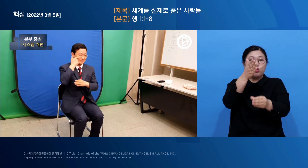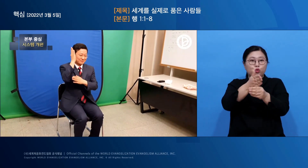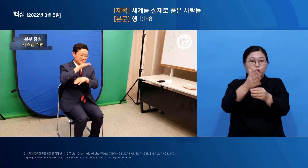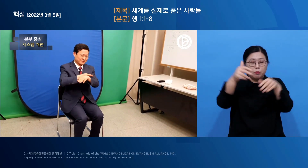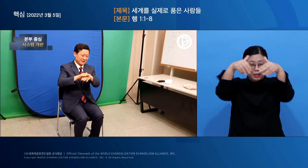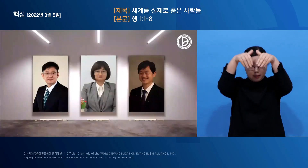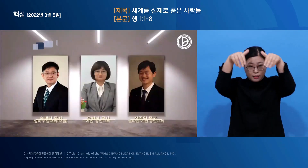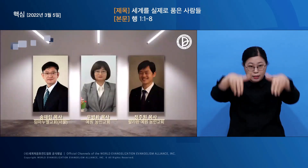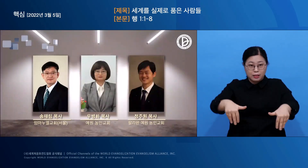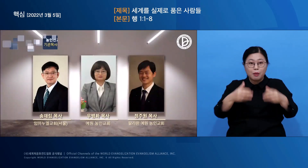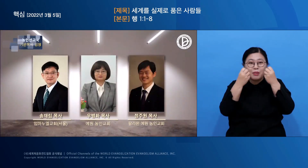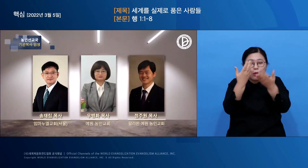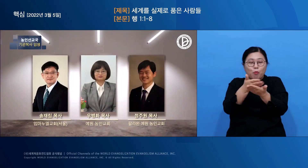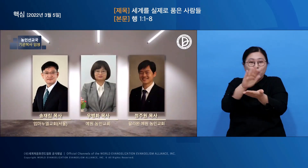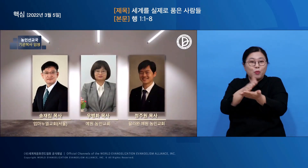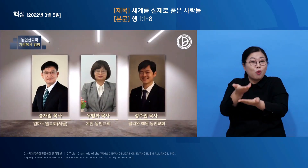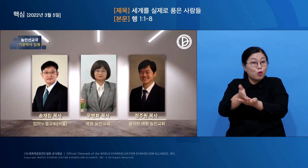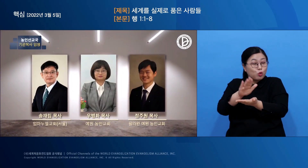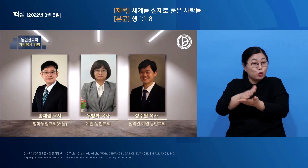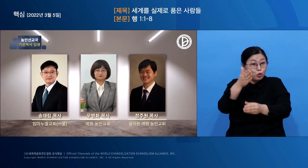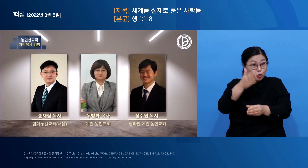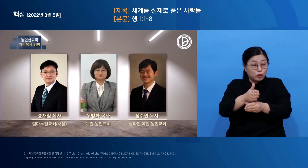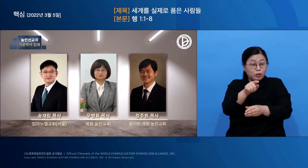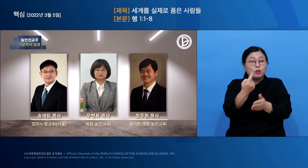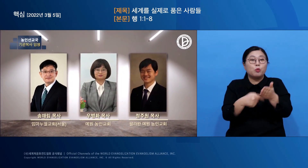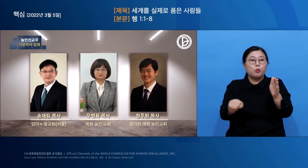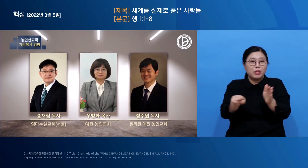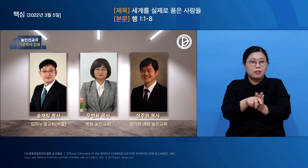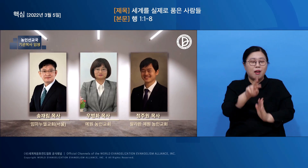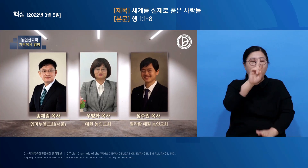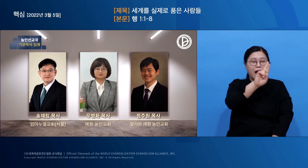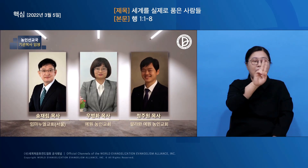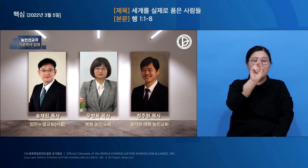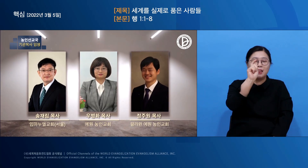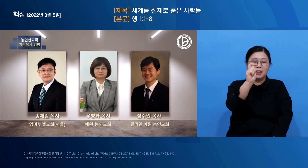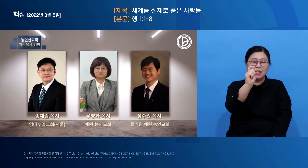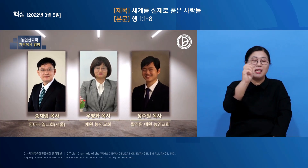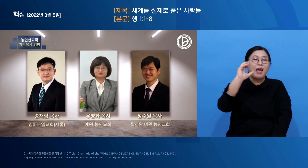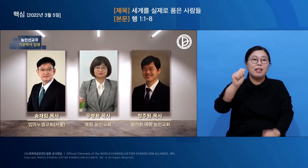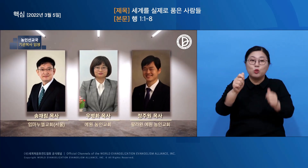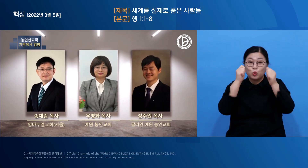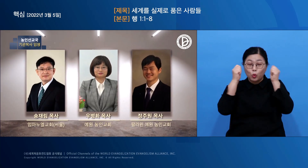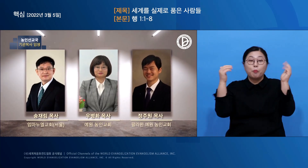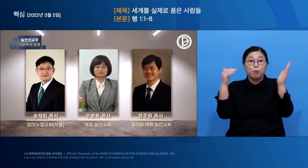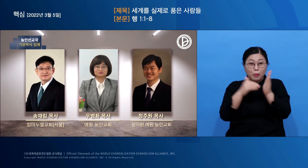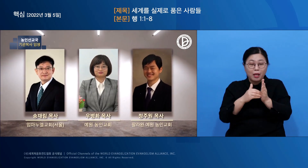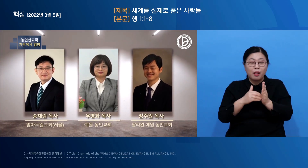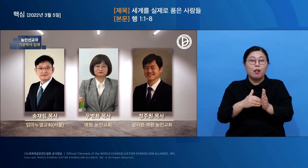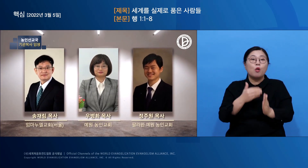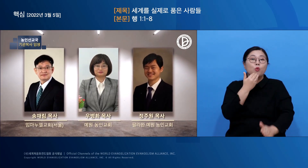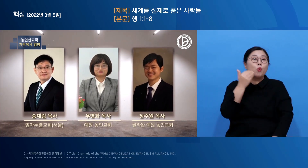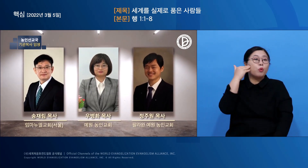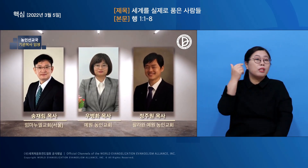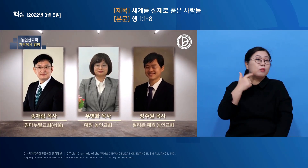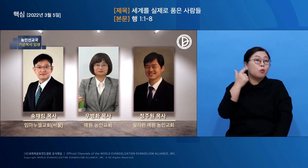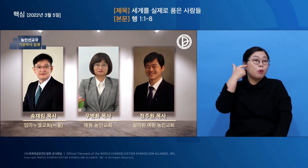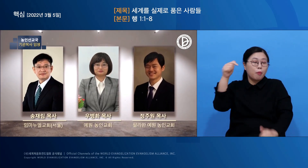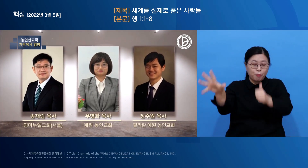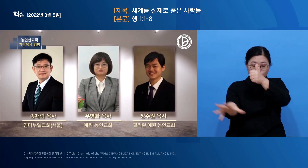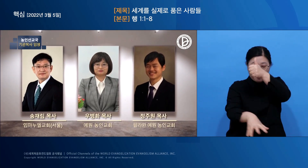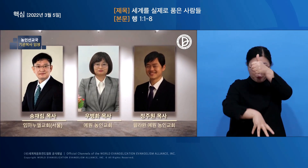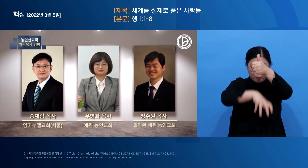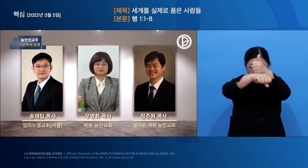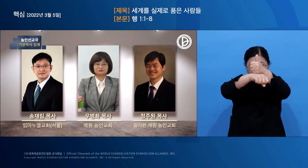있습니다. 이를 위해 RTS에서 훈련받은 3명의 농인 목회자를 본부 소속 기관